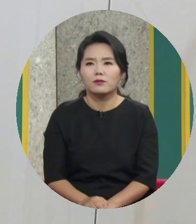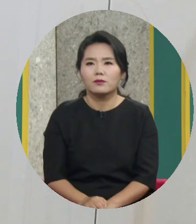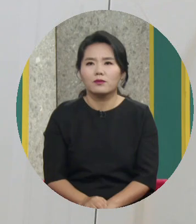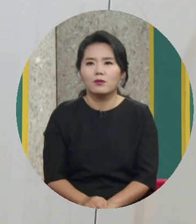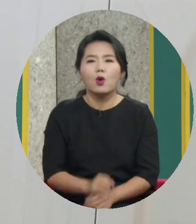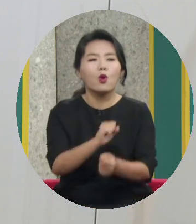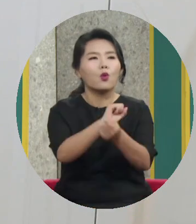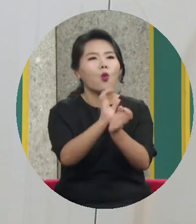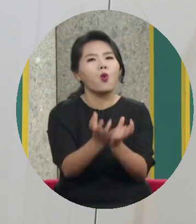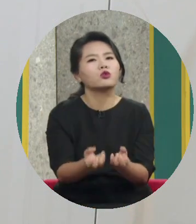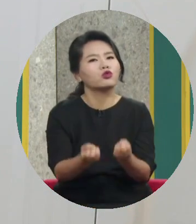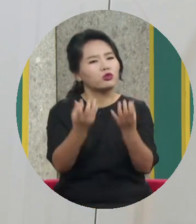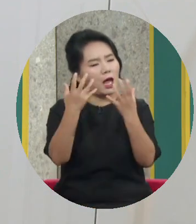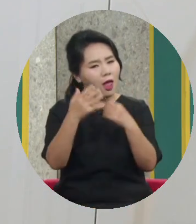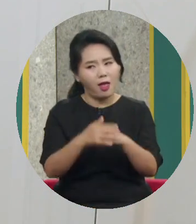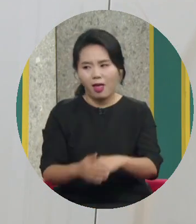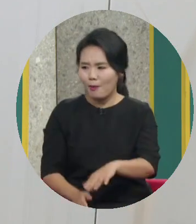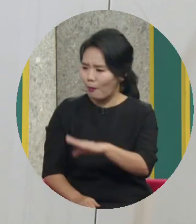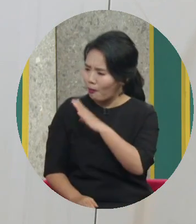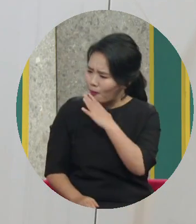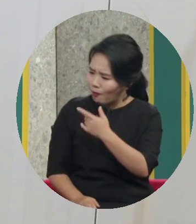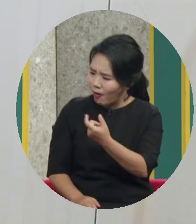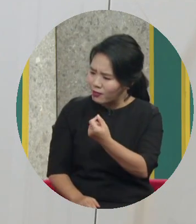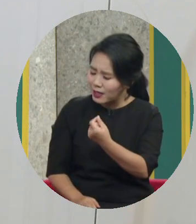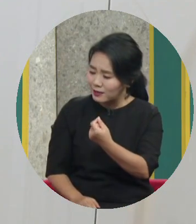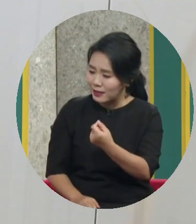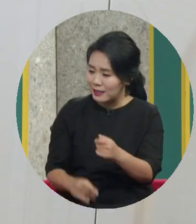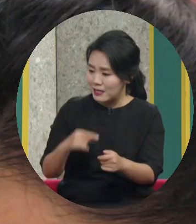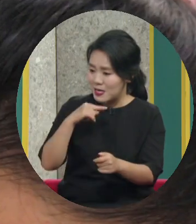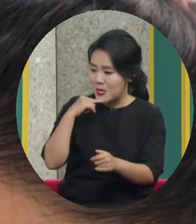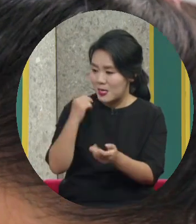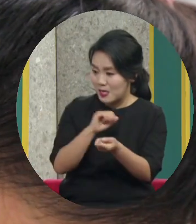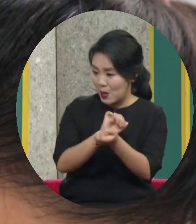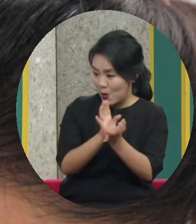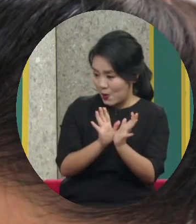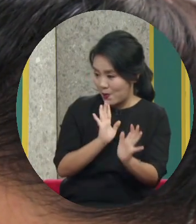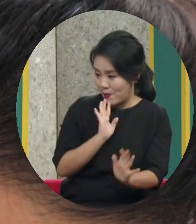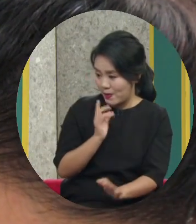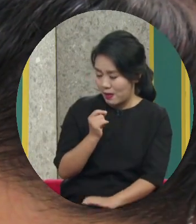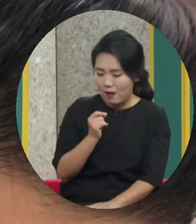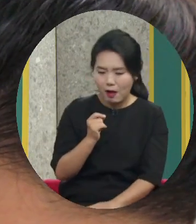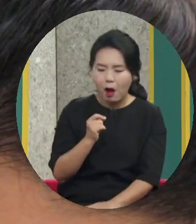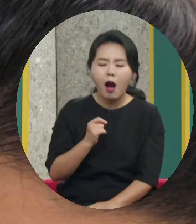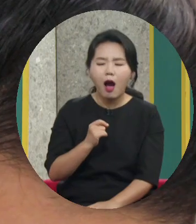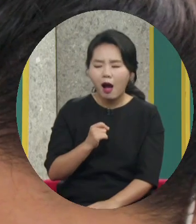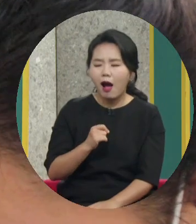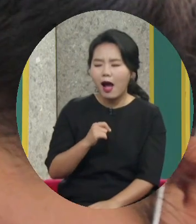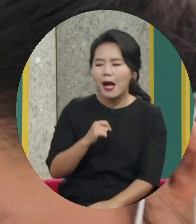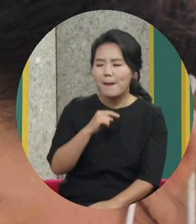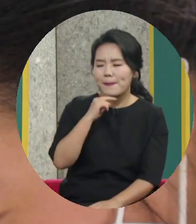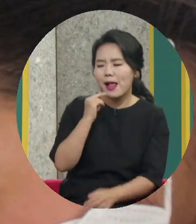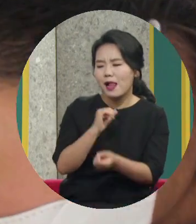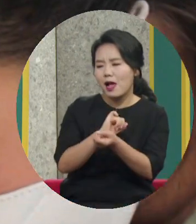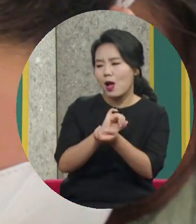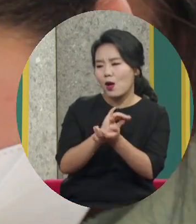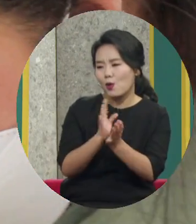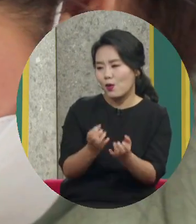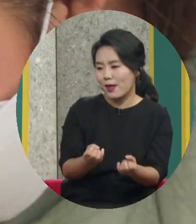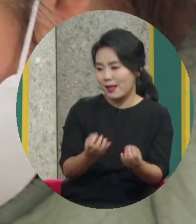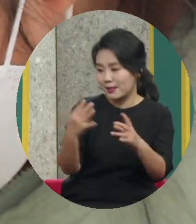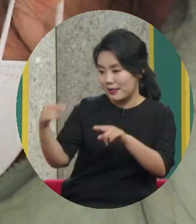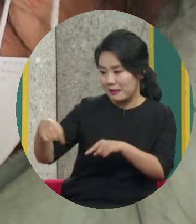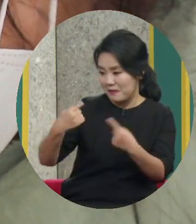꽃축제예요. 우와, 맞아. 이게 장미꽃인 것 같지? 장미 축제에 갔어. 그 여 친구 뭐 하고